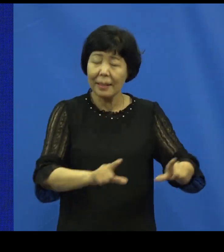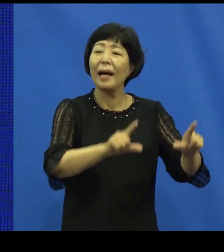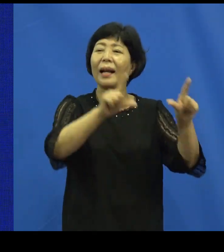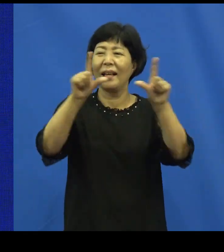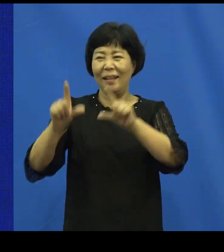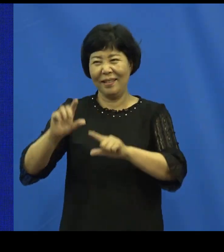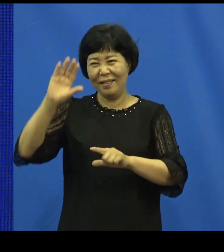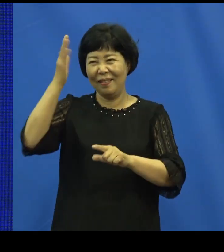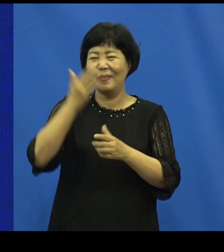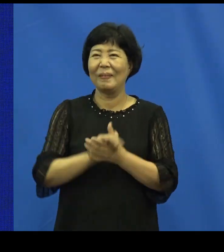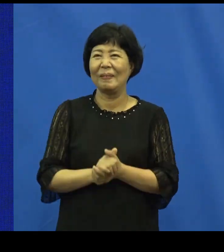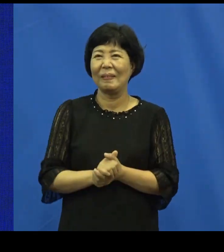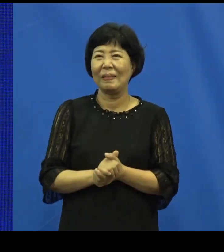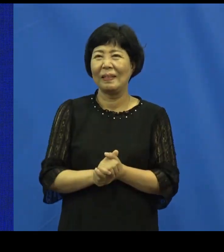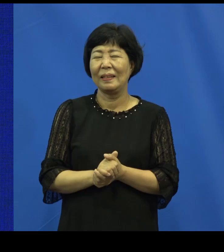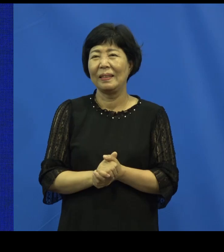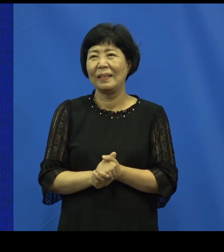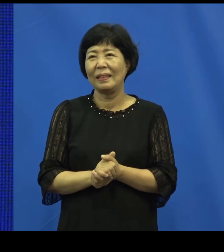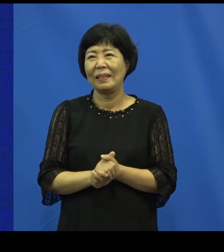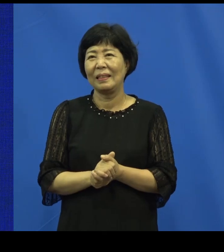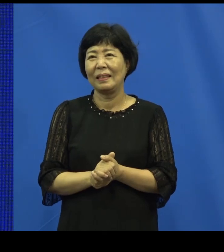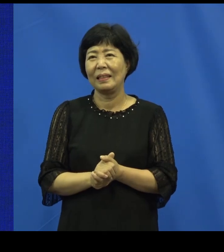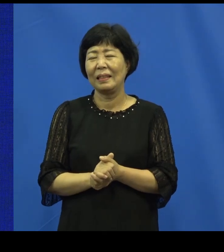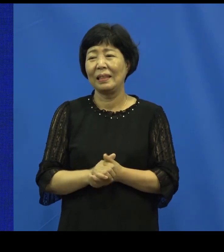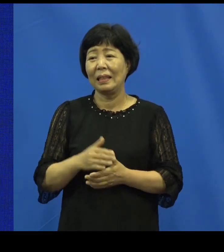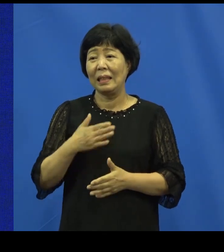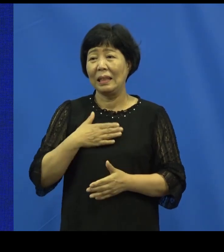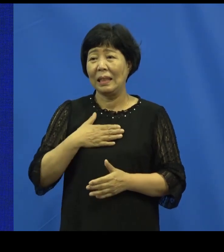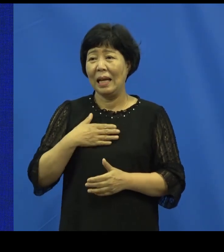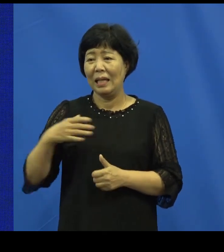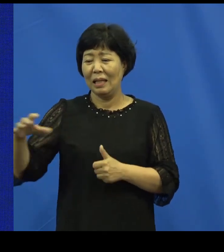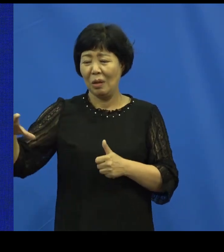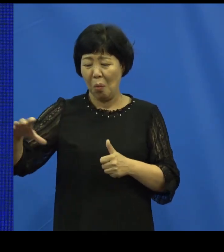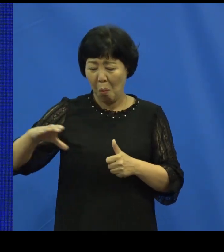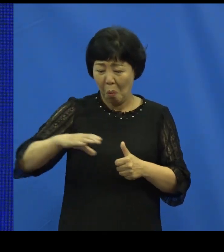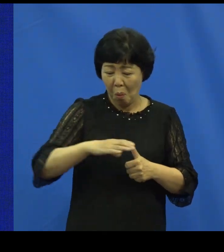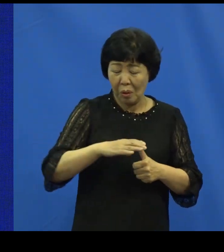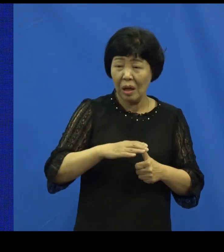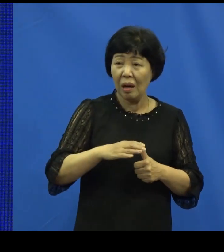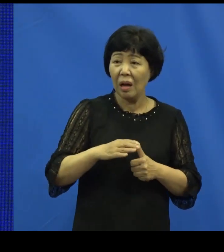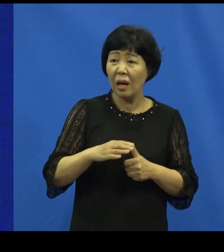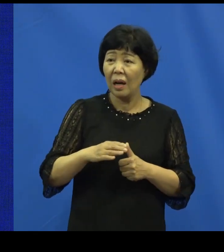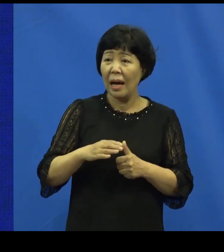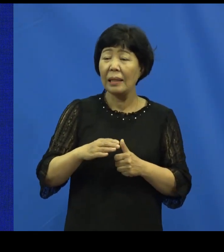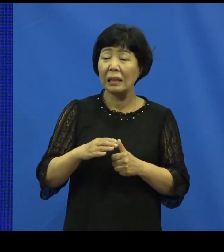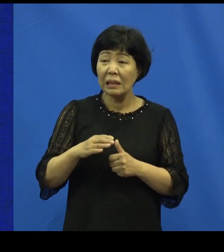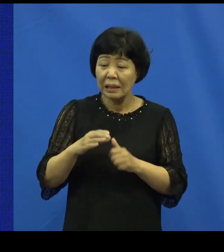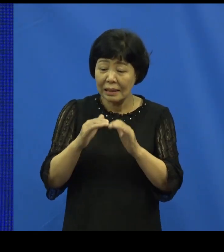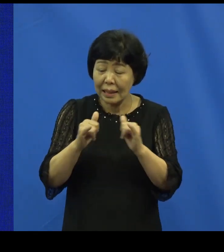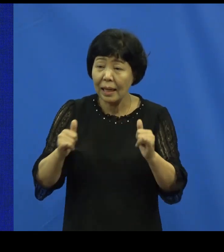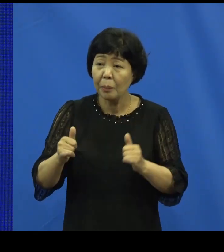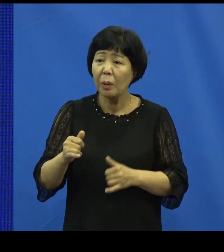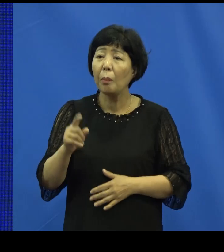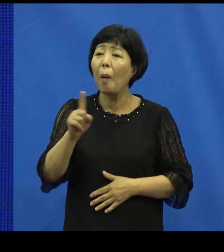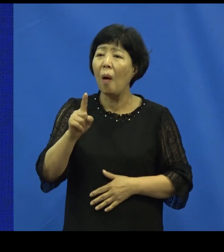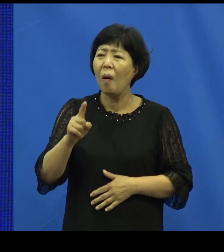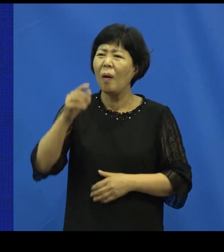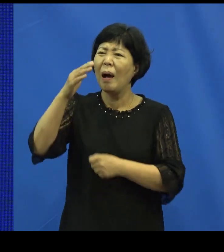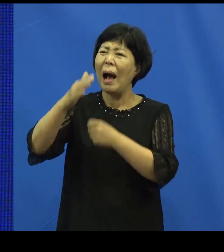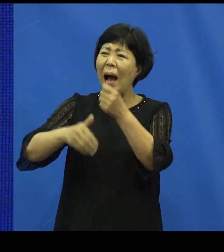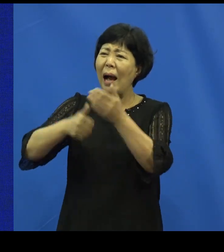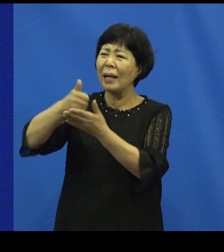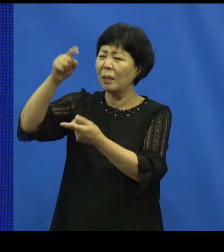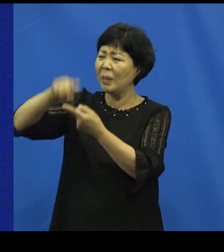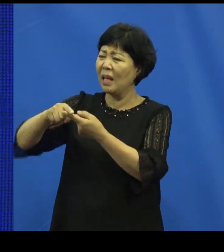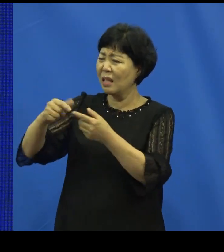따라 살아가는 나를 공격한 사람은 나를 공격하는 게 아니라 하나님을 공격하는 것이기 때문에 결국